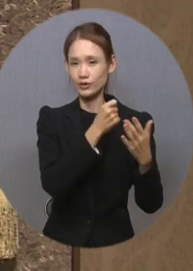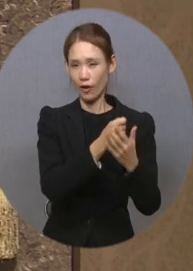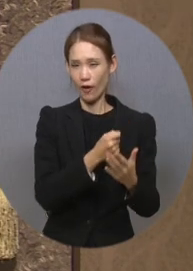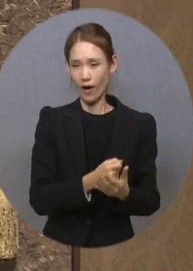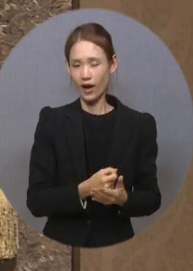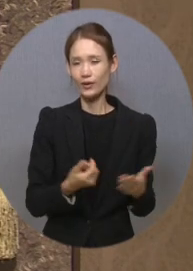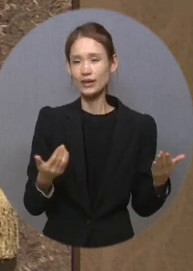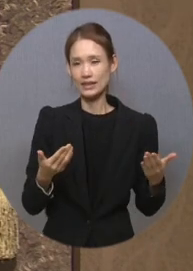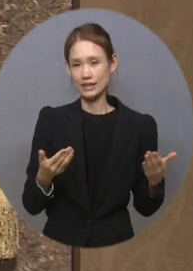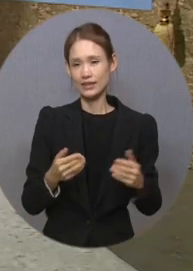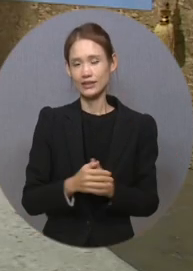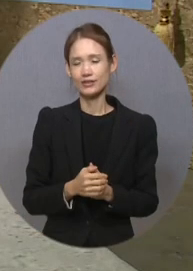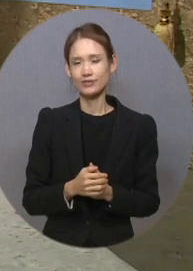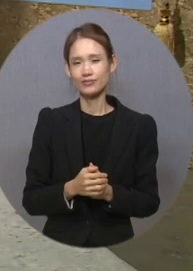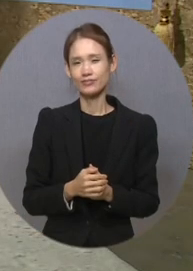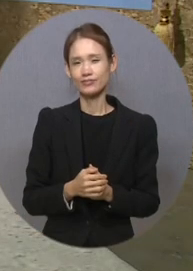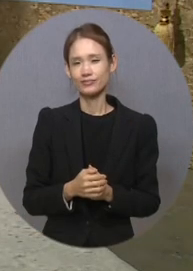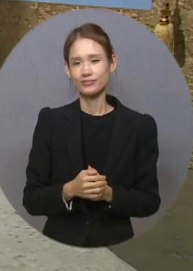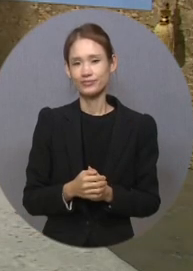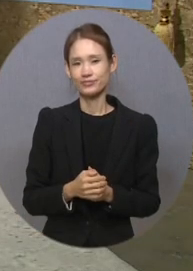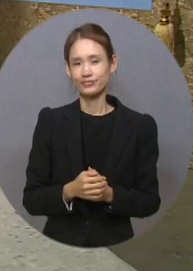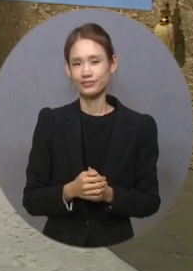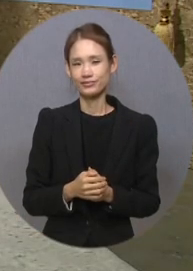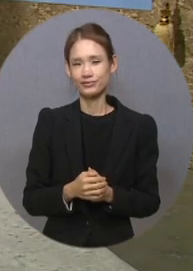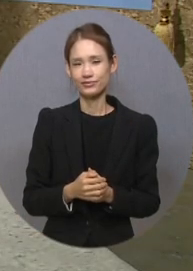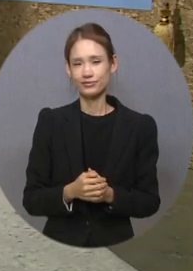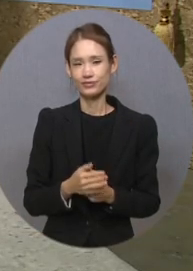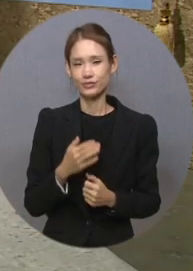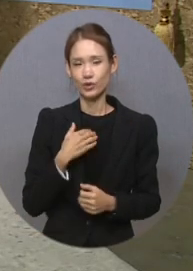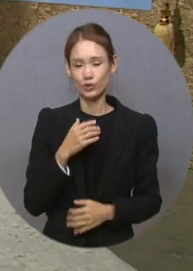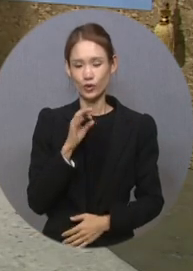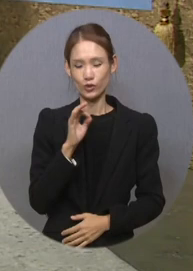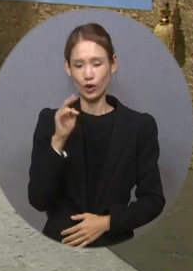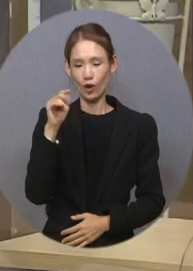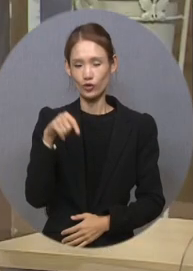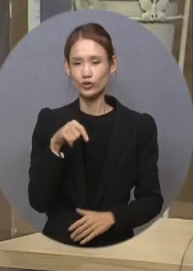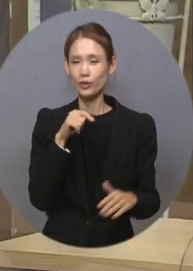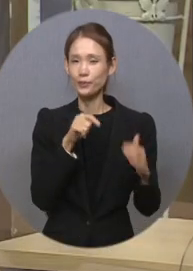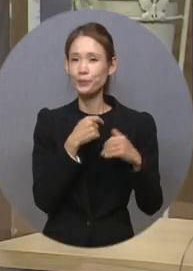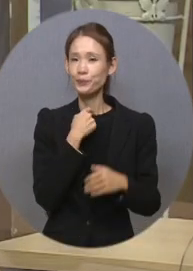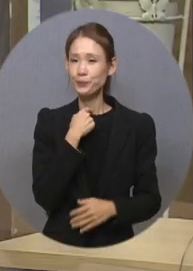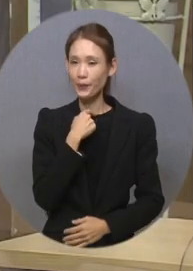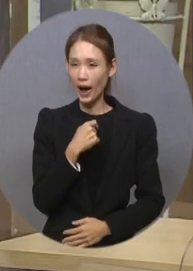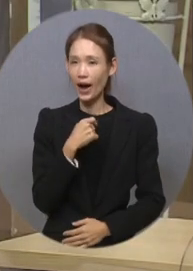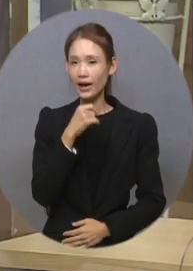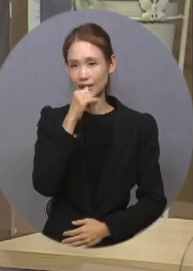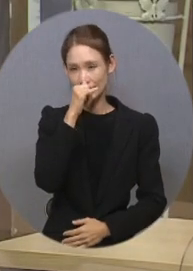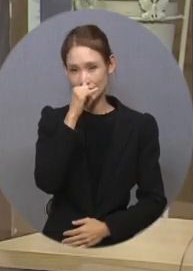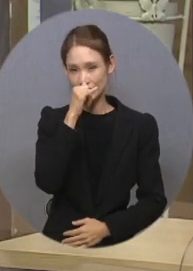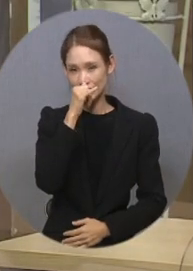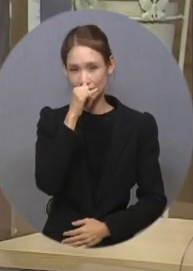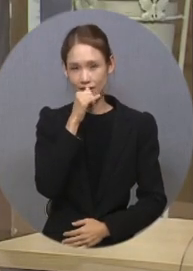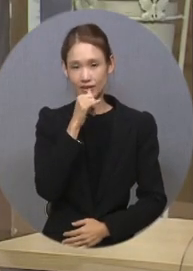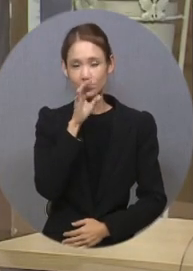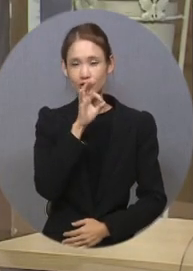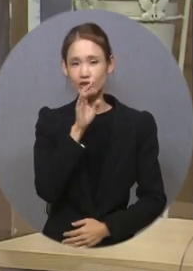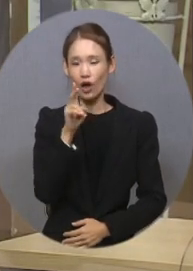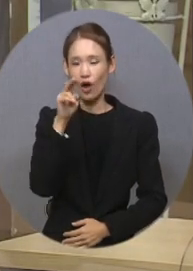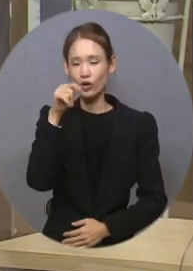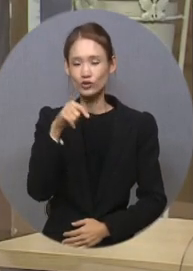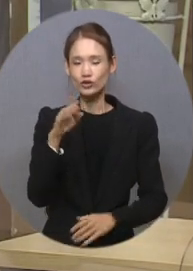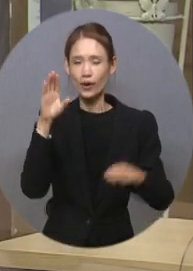하고 있습니다. 네, 사실 저도 여수를 방문한 적이 있었는데 이 여수 밤바다라는 그